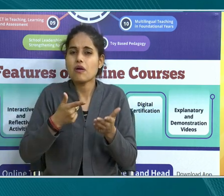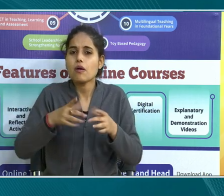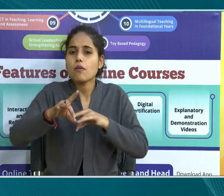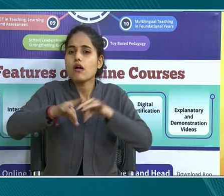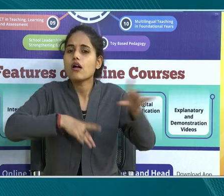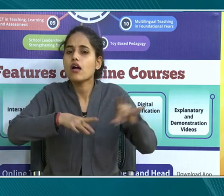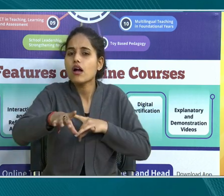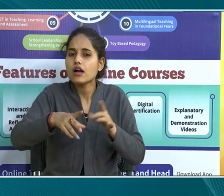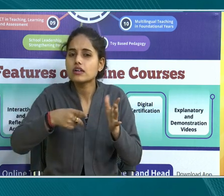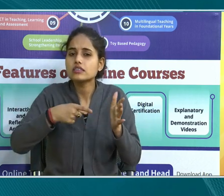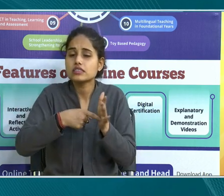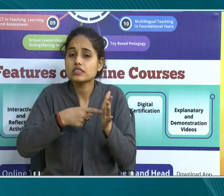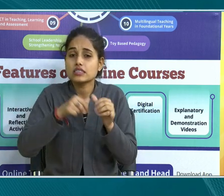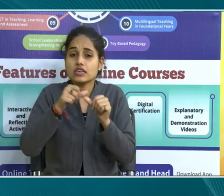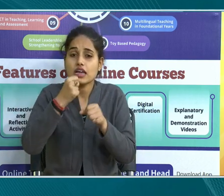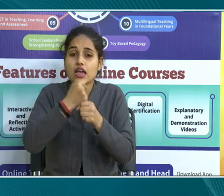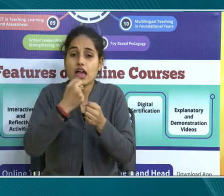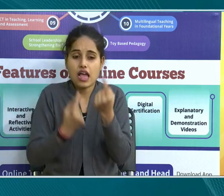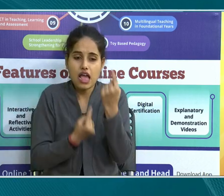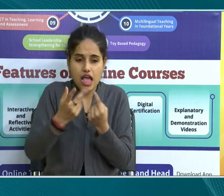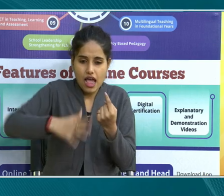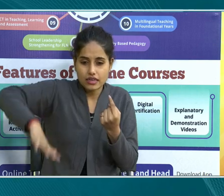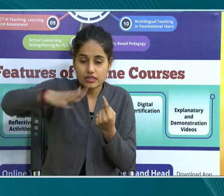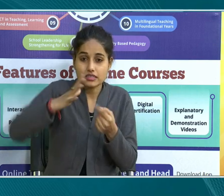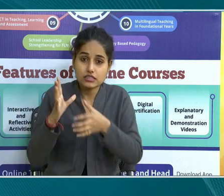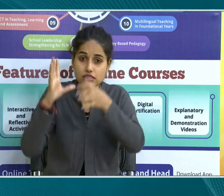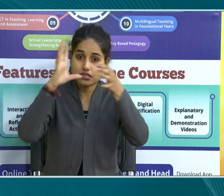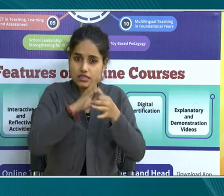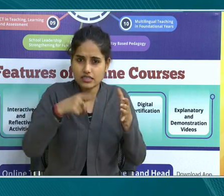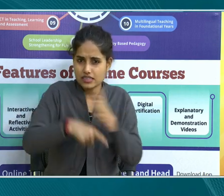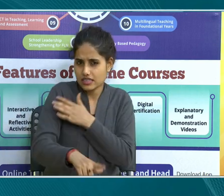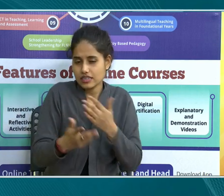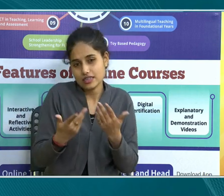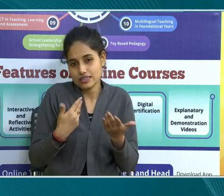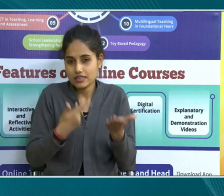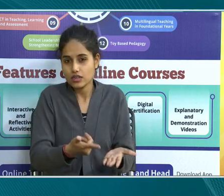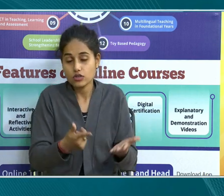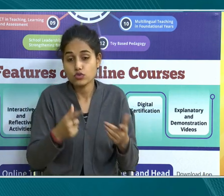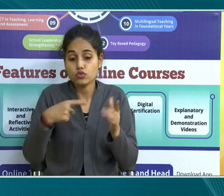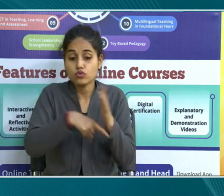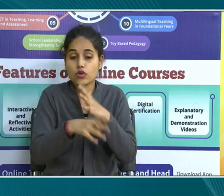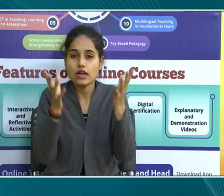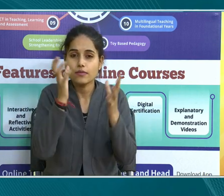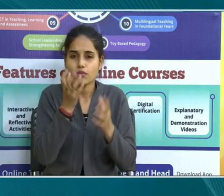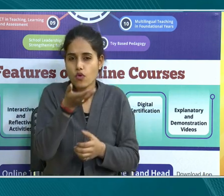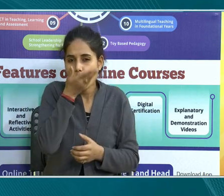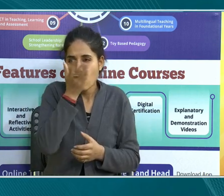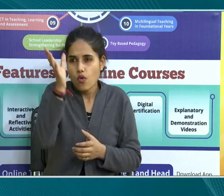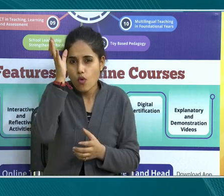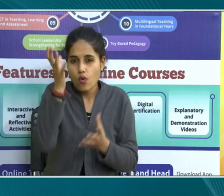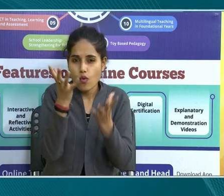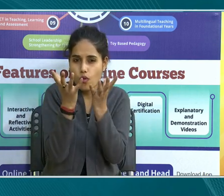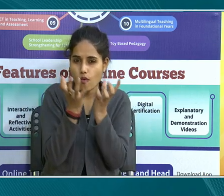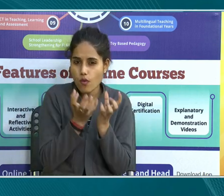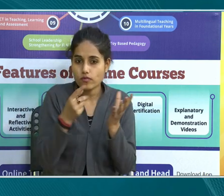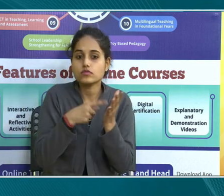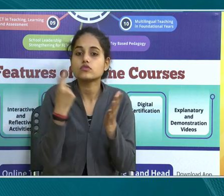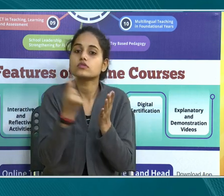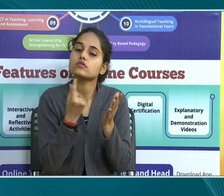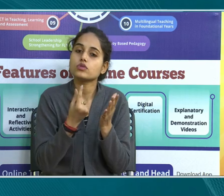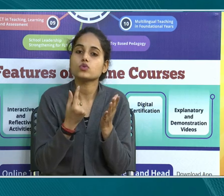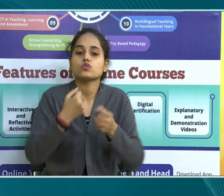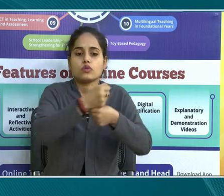इरिगेशन पर एग्रीकल्चर पर ज्यादा बेस्ट है तो उसको इन्हांस करने के लिए ये डैम्स यूज होते हैं तो मैं आपको दिखाती हूं